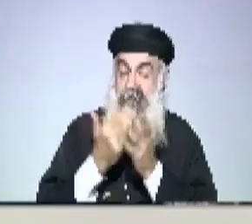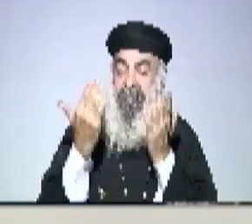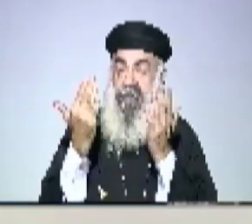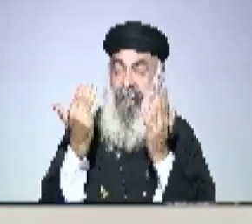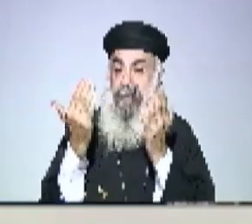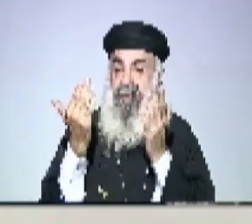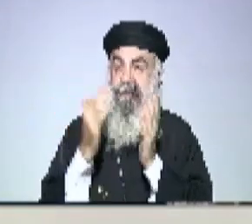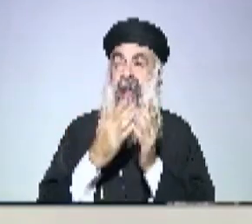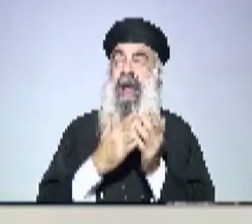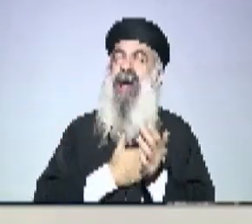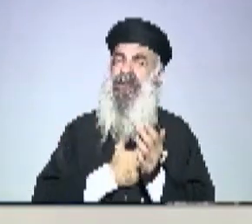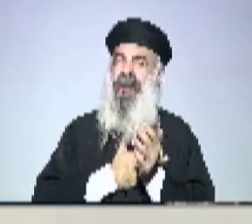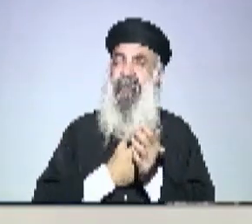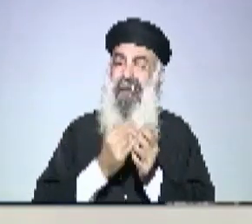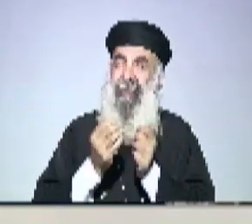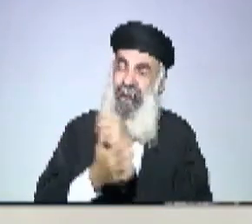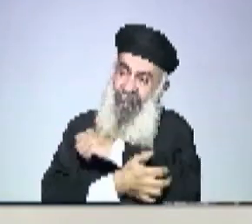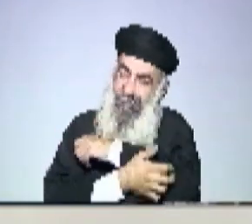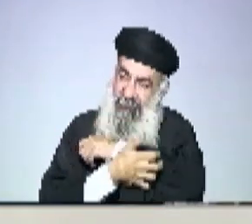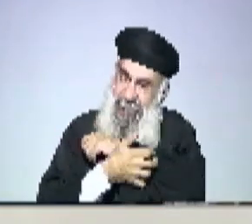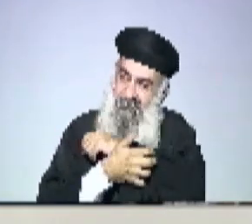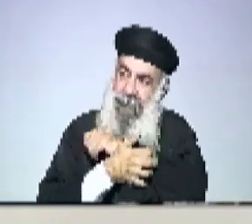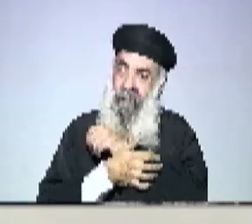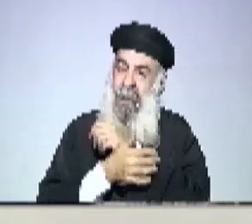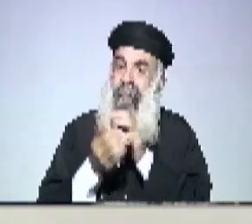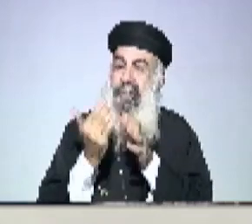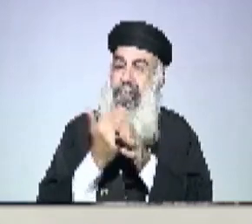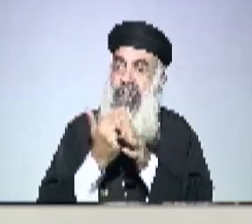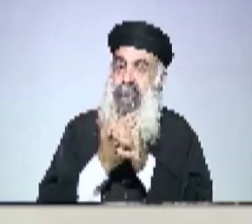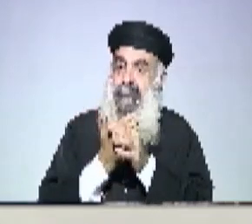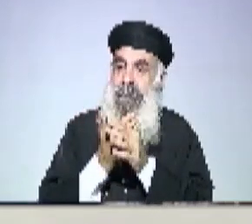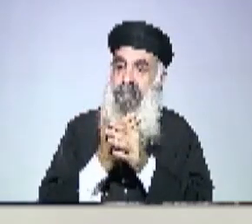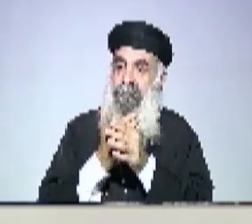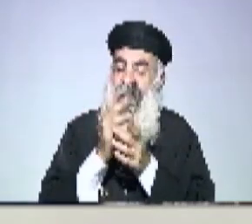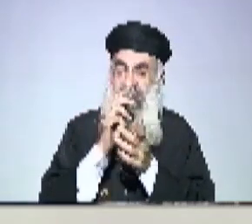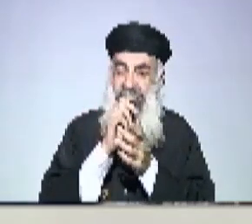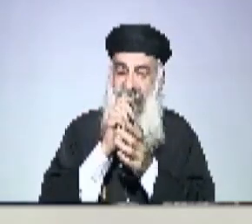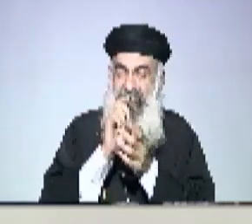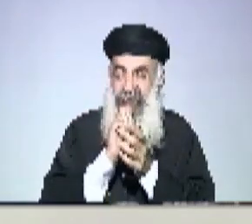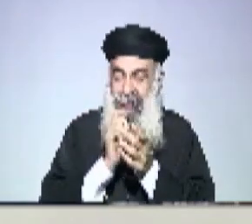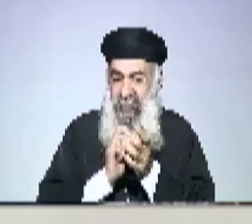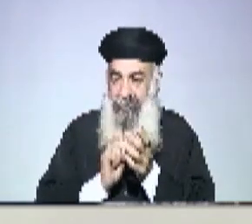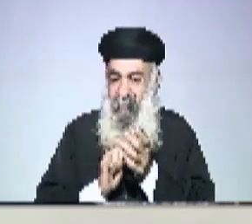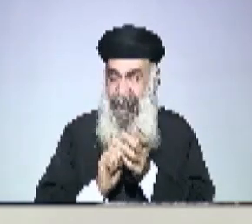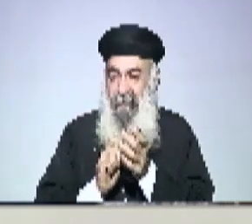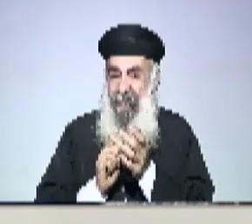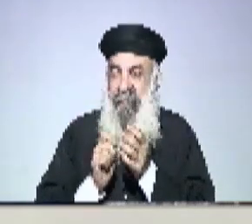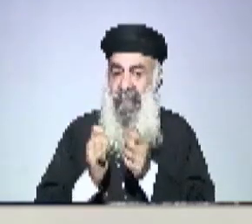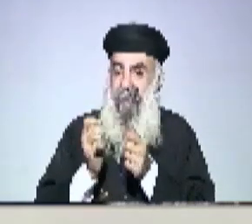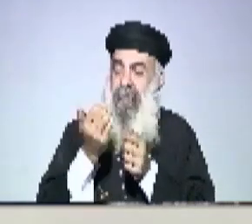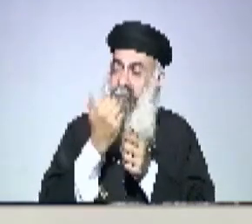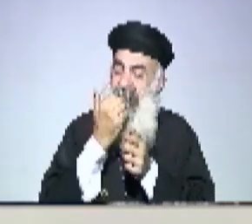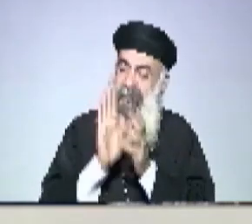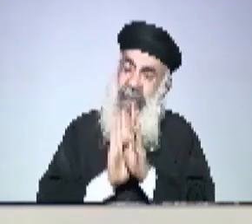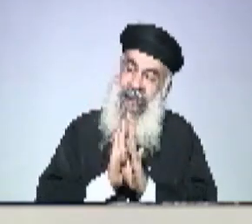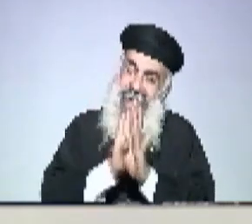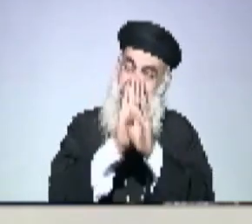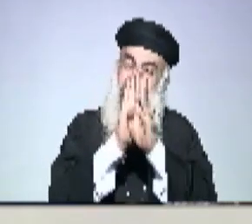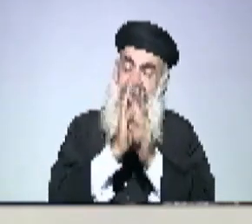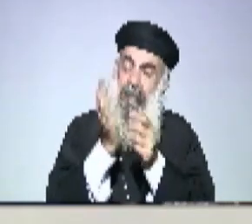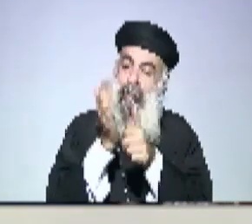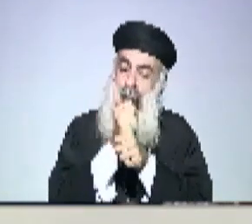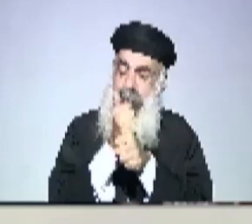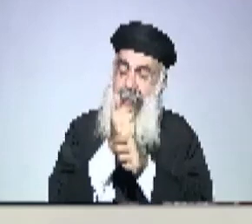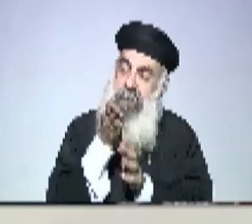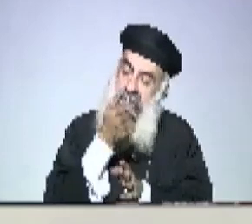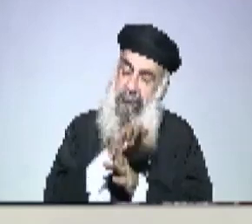نقوله عشان خاطر الفقراء من اجل بقى الفئات الضعيفه الارمله لان مالهاش سند زوجها